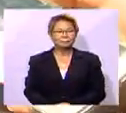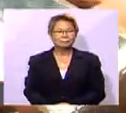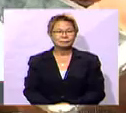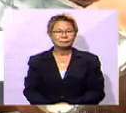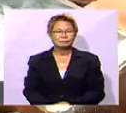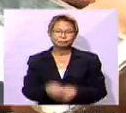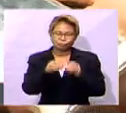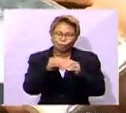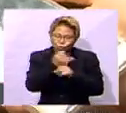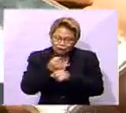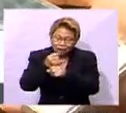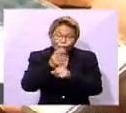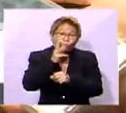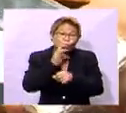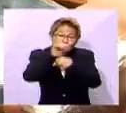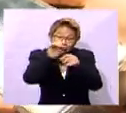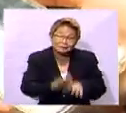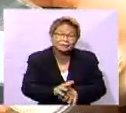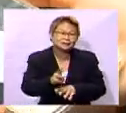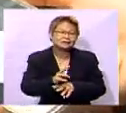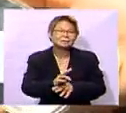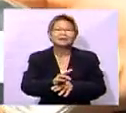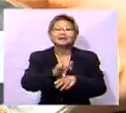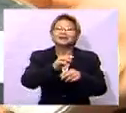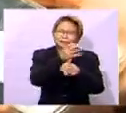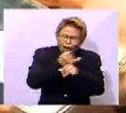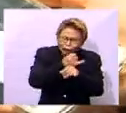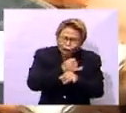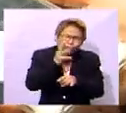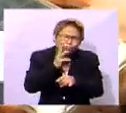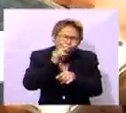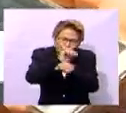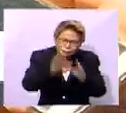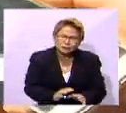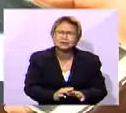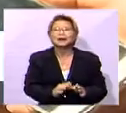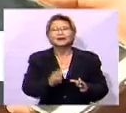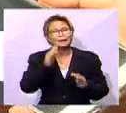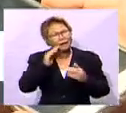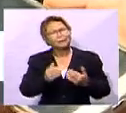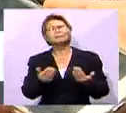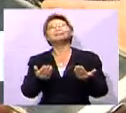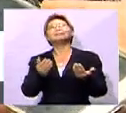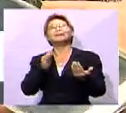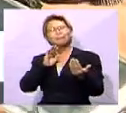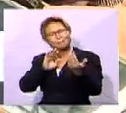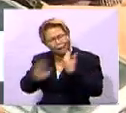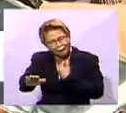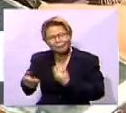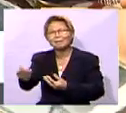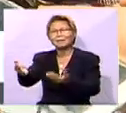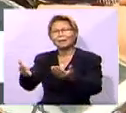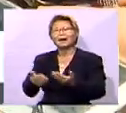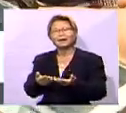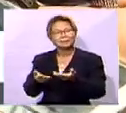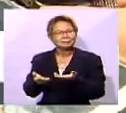The more you jaga the women employee, they'll give back in whatever. Normally ladies ni kan, we women, we work hard. And then